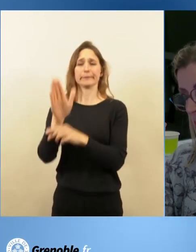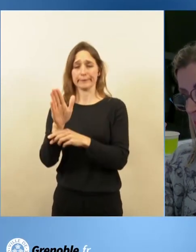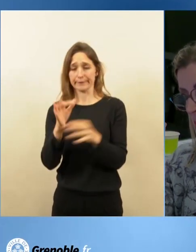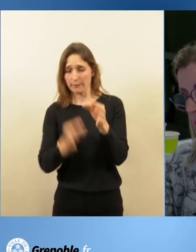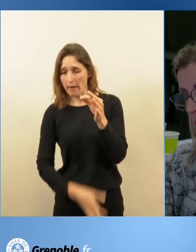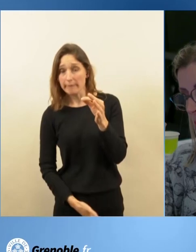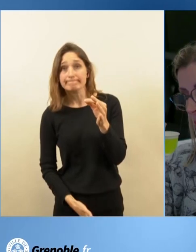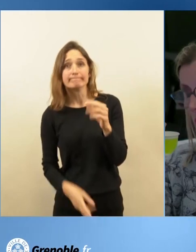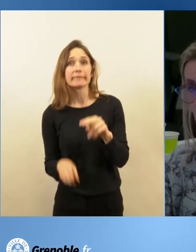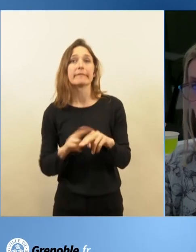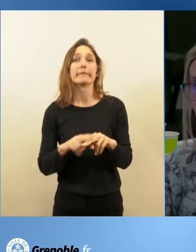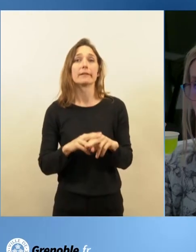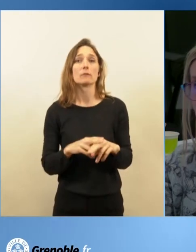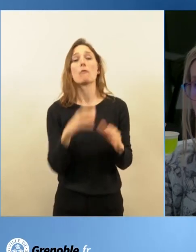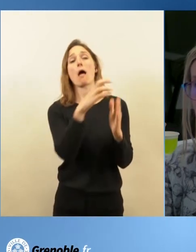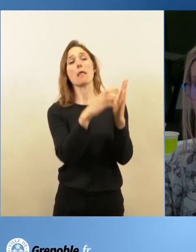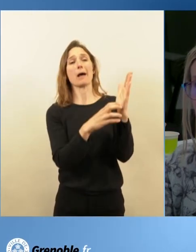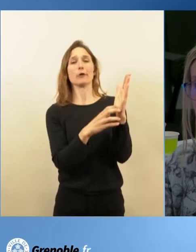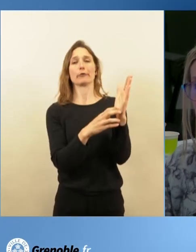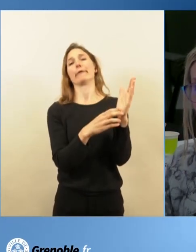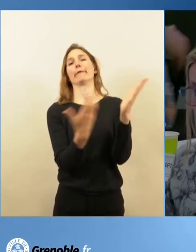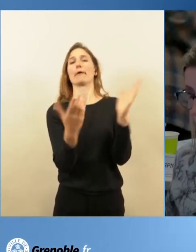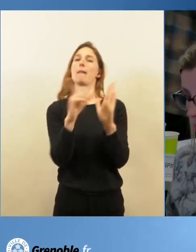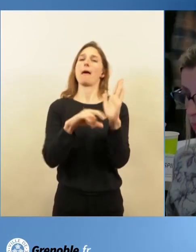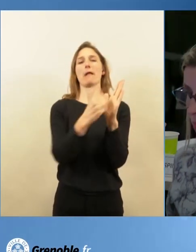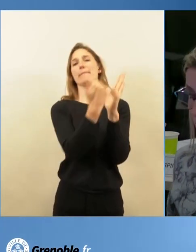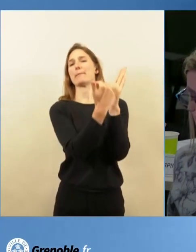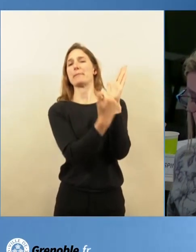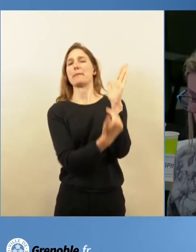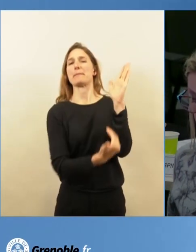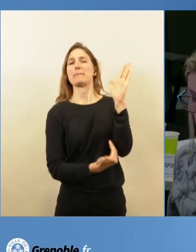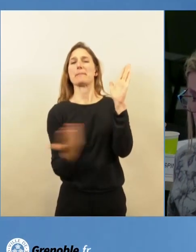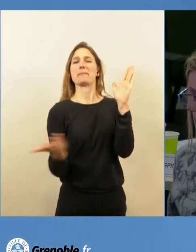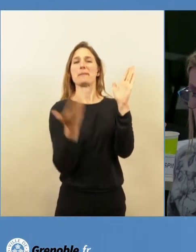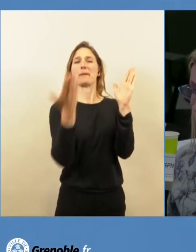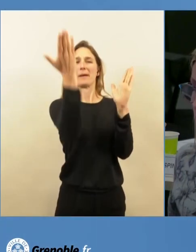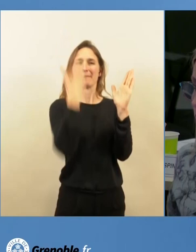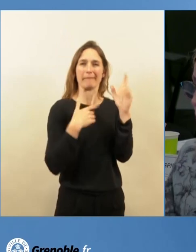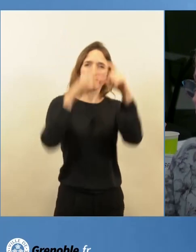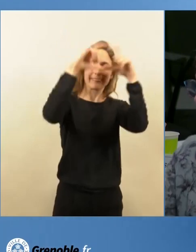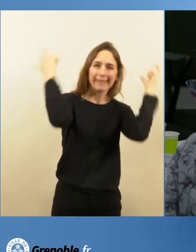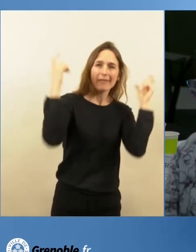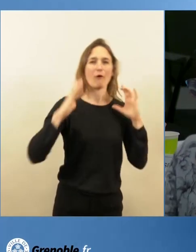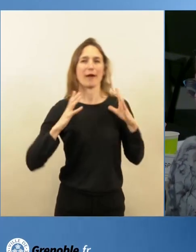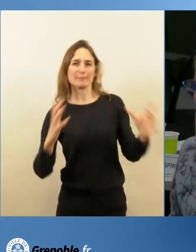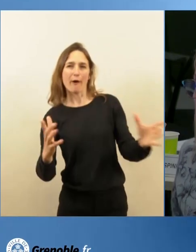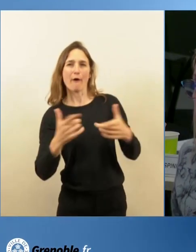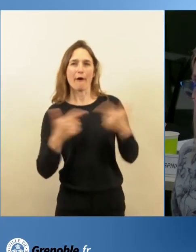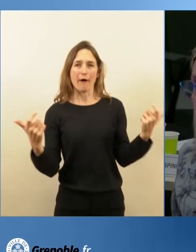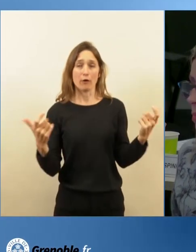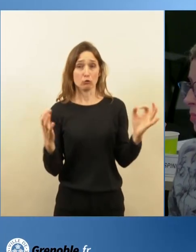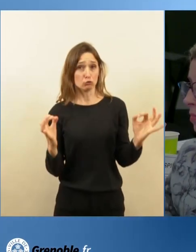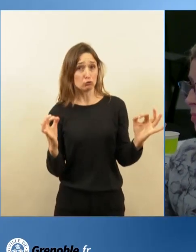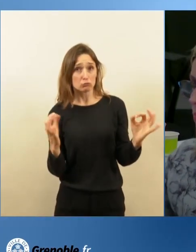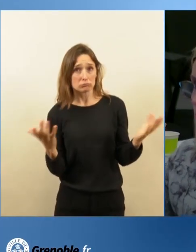délibération liste labellisation les chartes les titres les engagements qui semble être